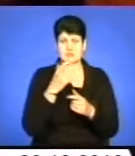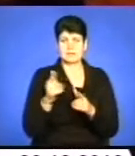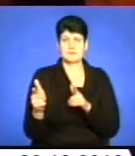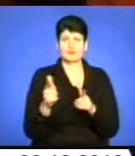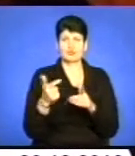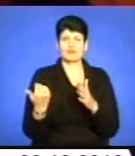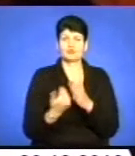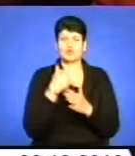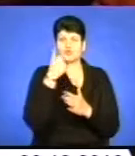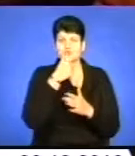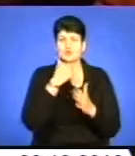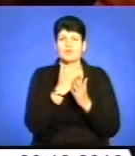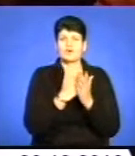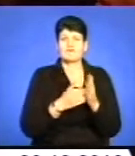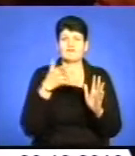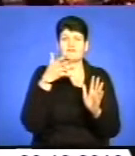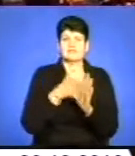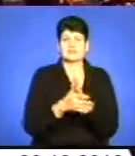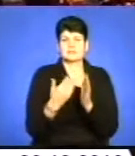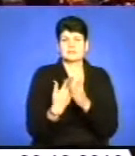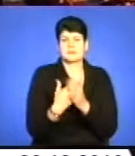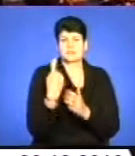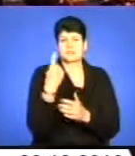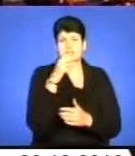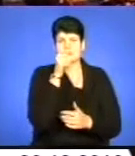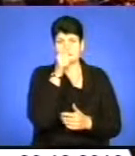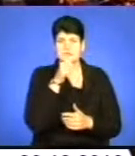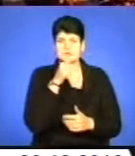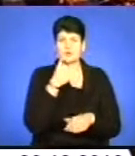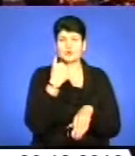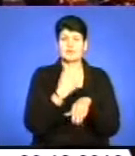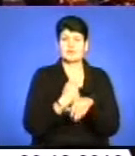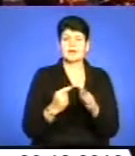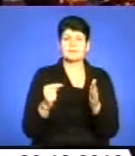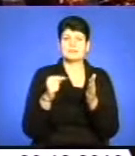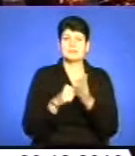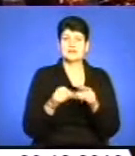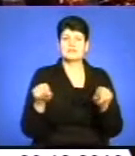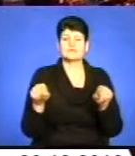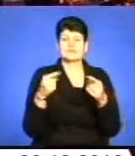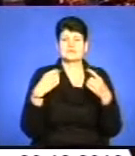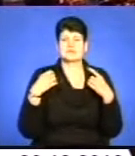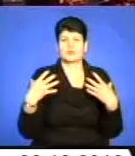підготовку новорічної програми витратили близько місяця. Основна мета їхнього концерту – створити святкову атмосферу.